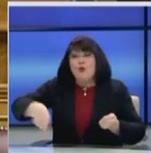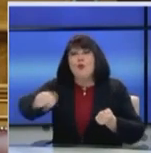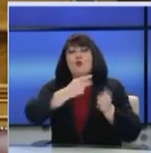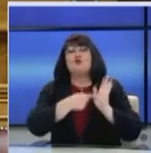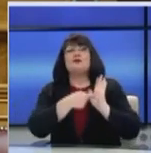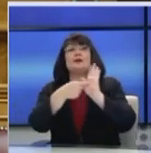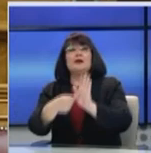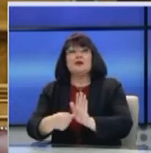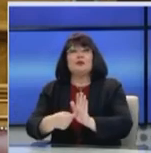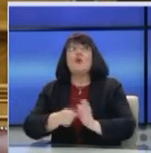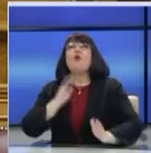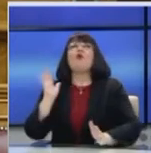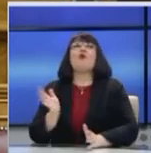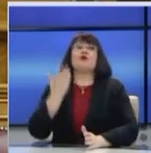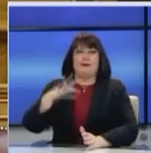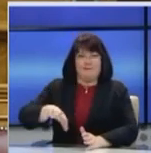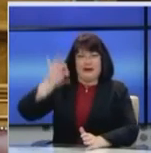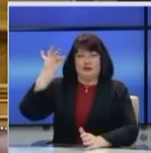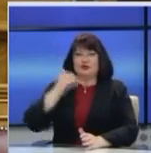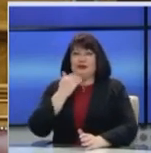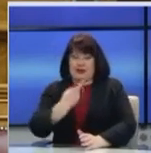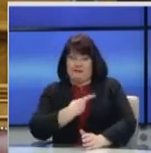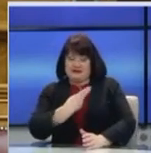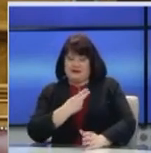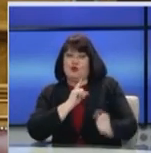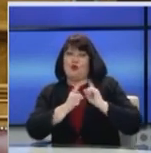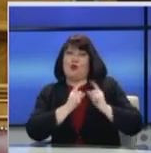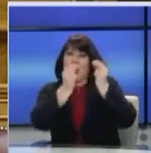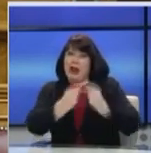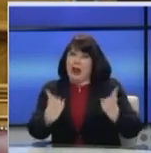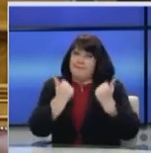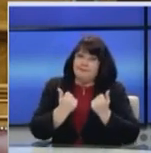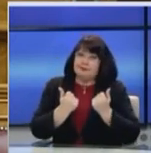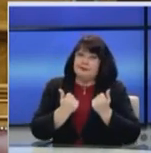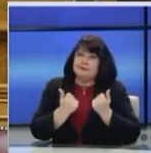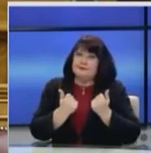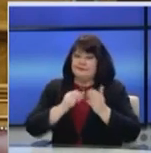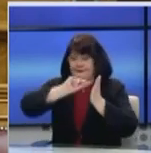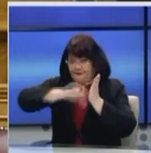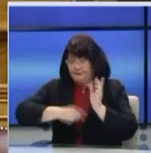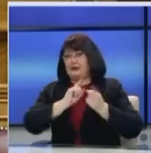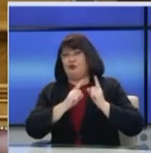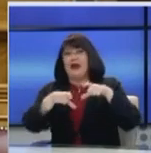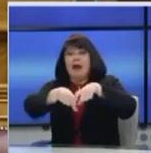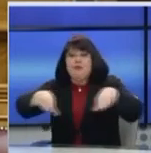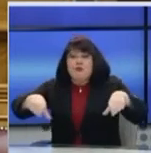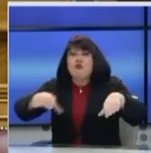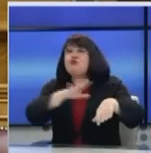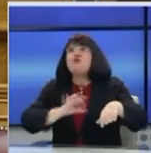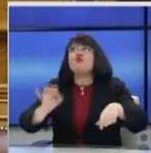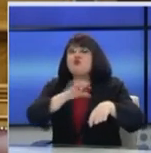όλους ότι και στις περιπτώσεις που δεν μπορούμε να λύσουμε τις διαφορές μας υπογράφοντας μια συμφωνία